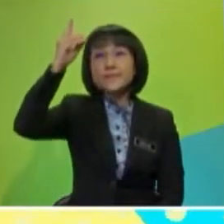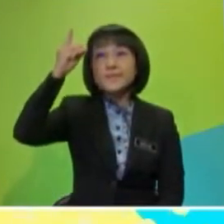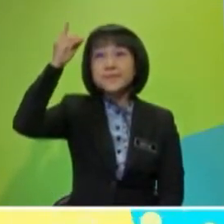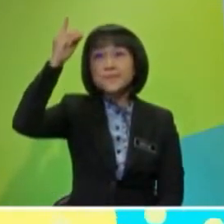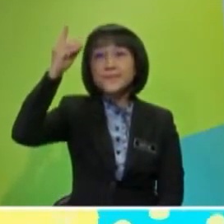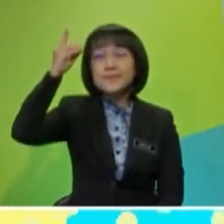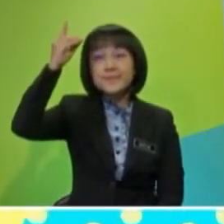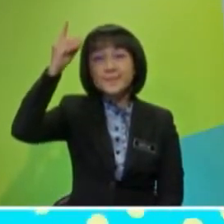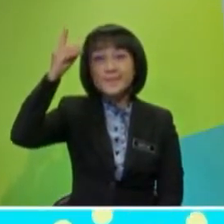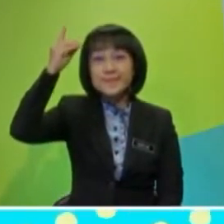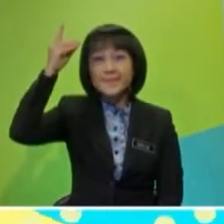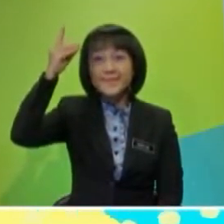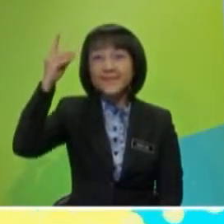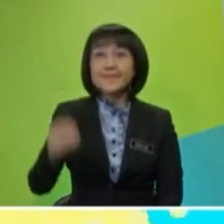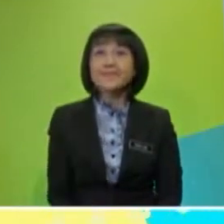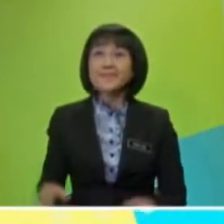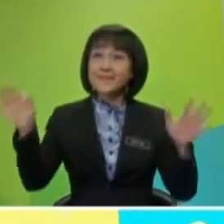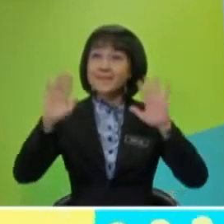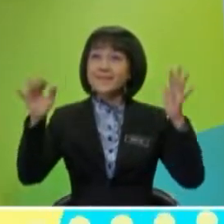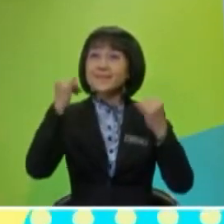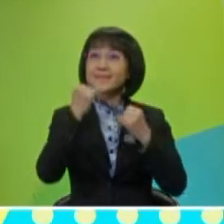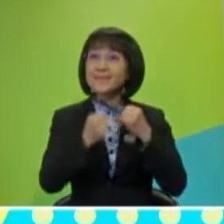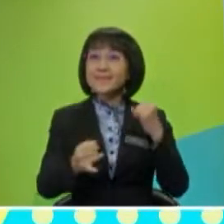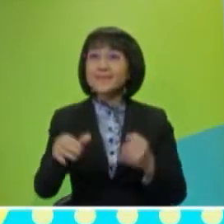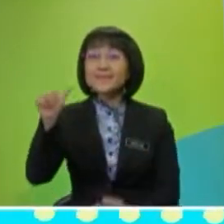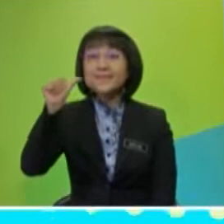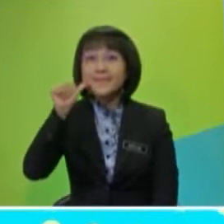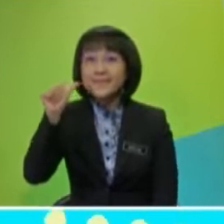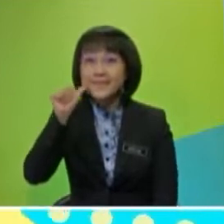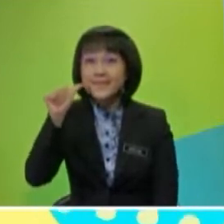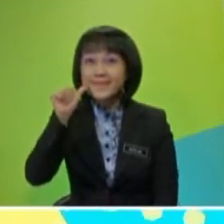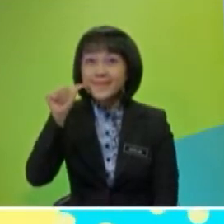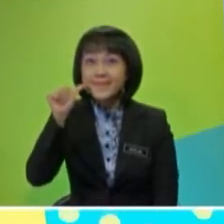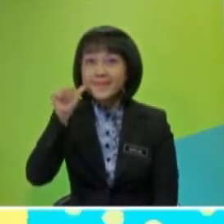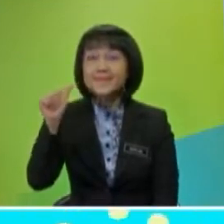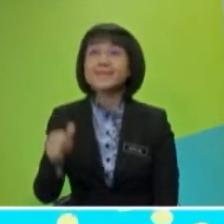Mana adik Darren Vincent? Okey. Dan yang terakhir, adik Aira Adelia binti Muhammad Aris.